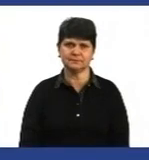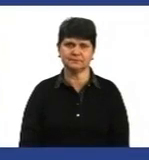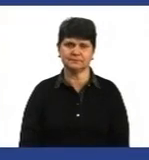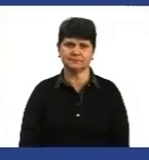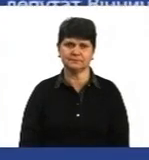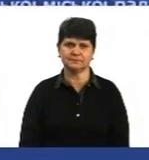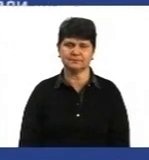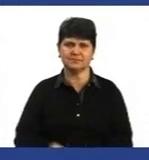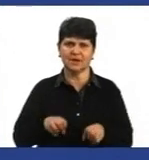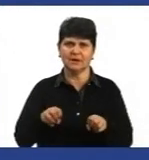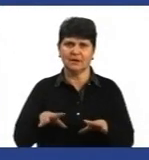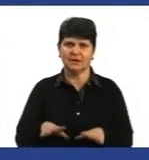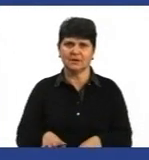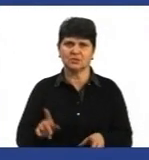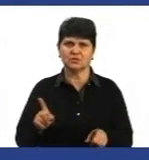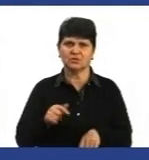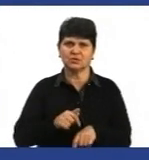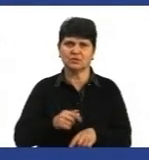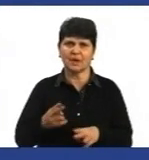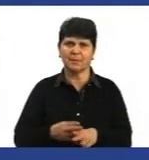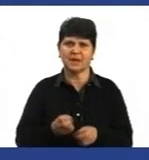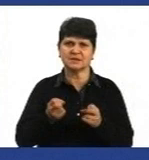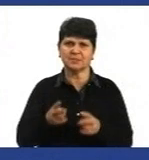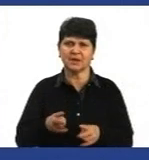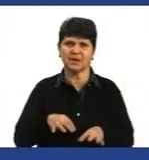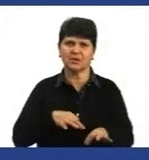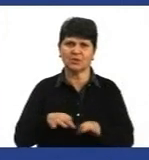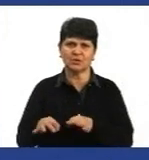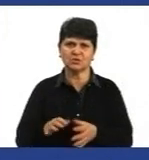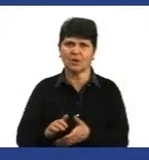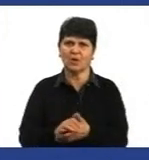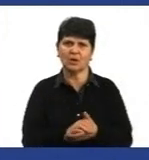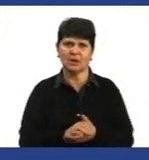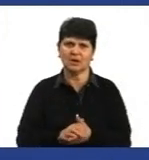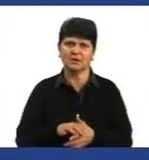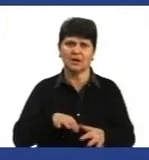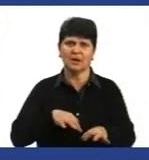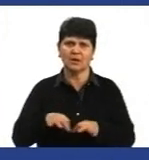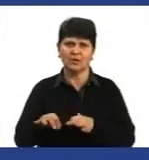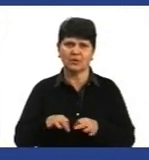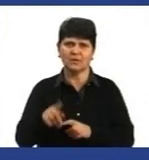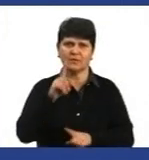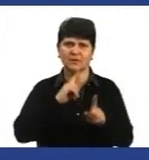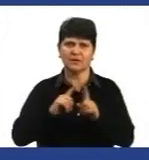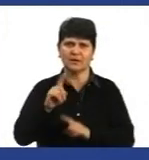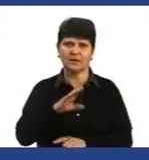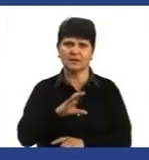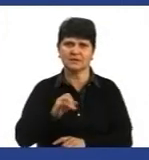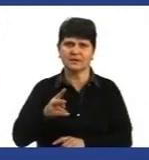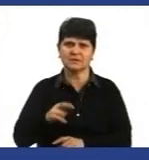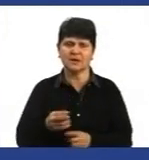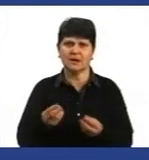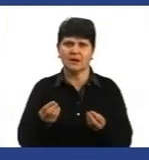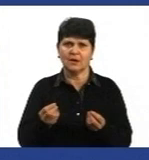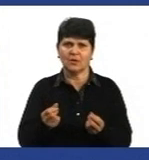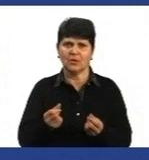Рішення, що стосується безпеки дорожнього руху і взагалі організації дорожнього руху, ми приймаємо на сесії, зокрема виділяємо кошти фінансування на